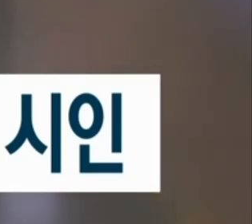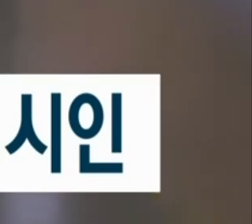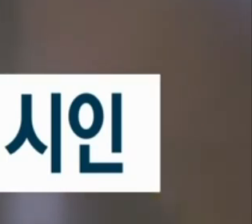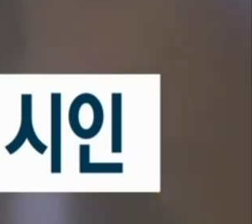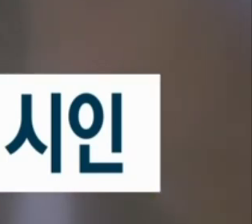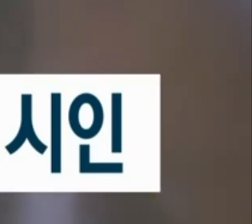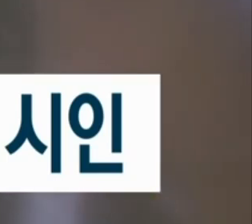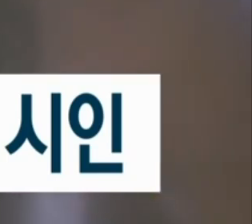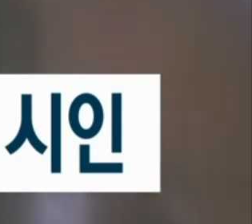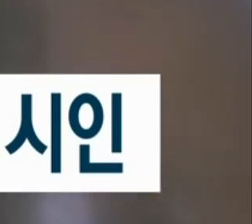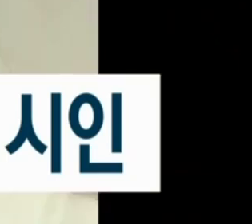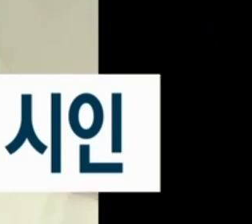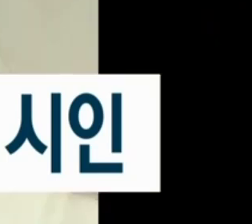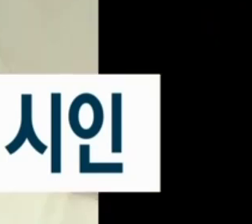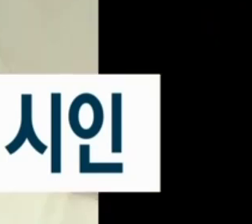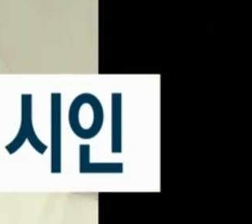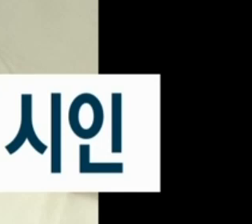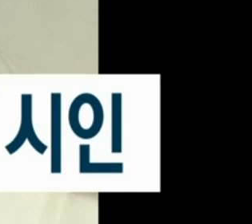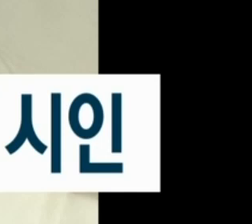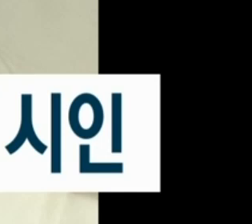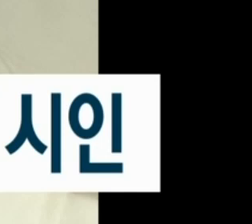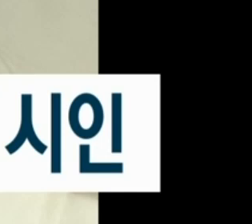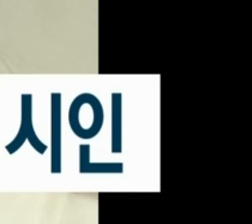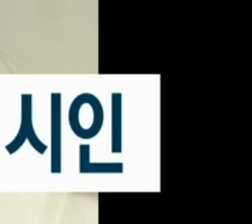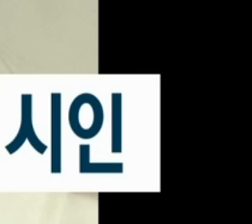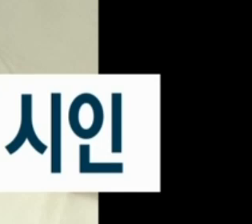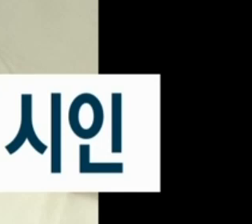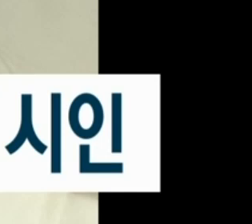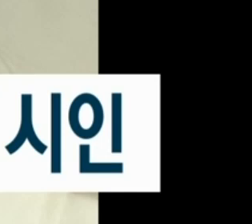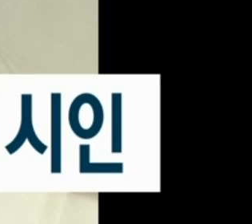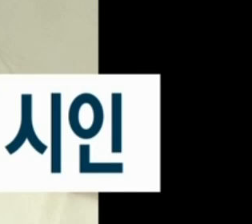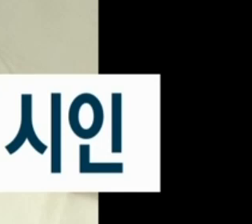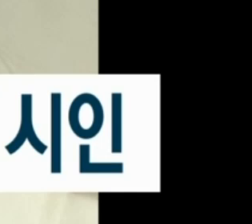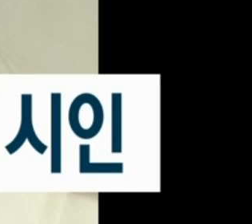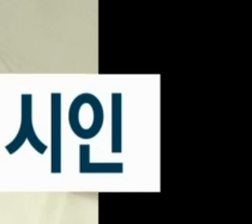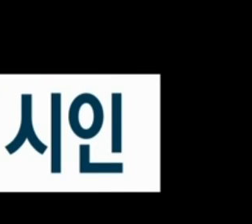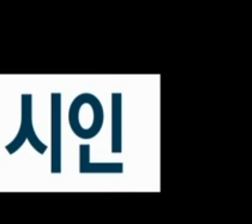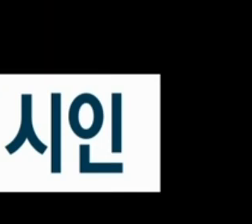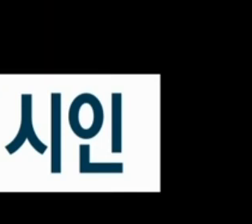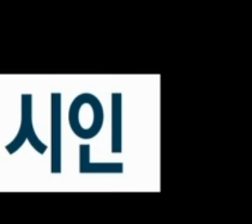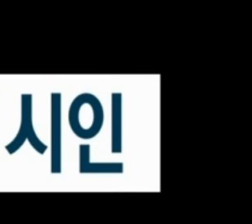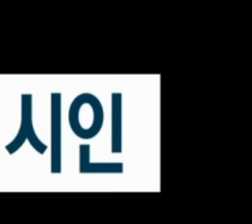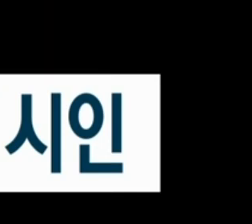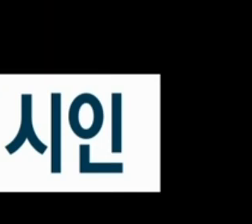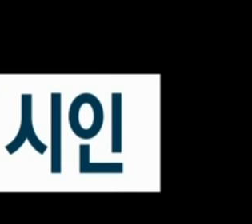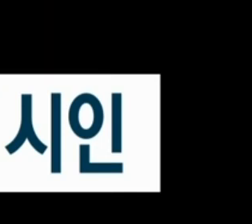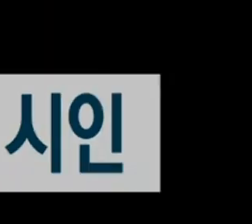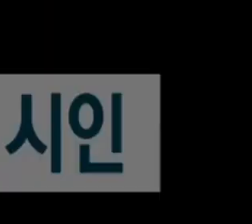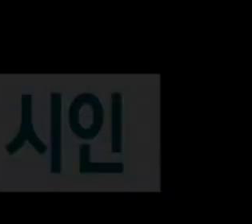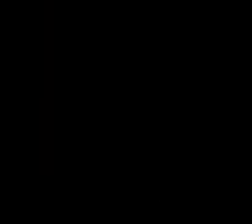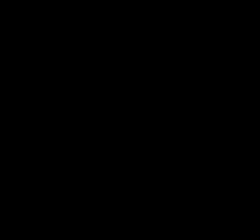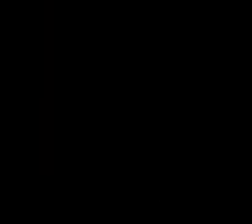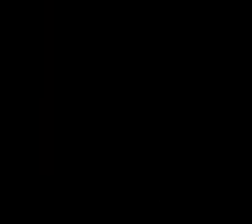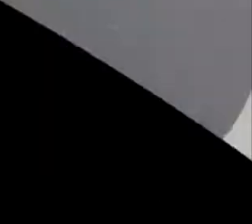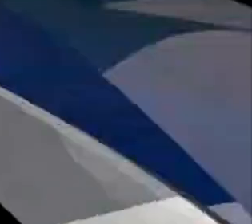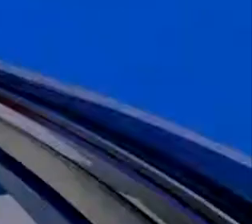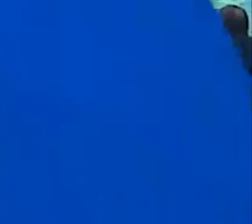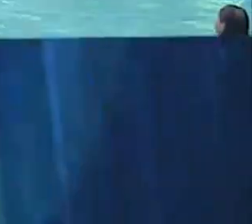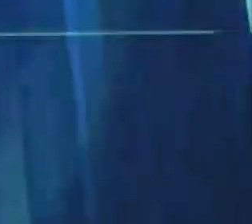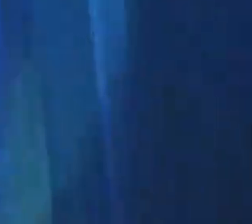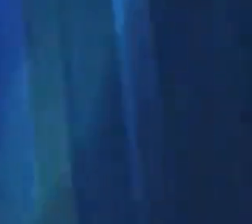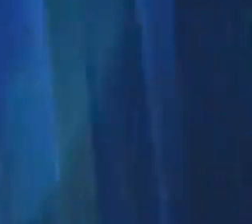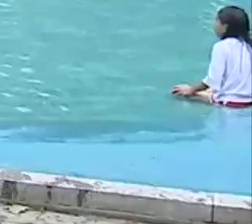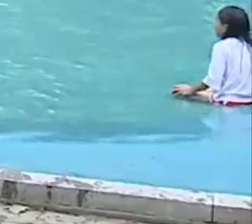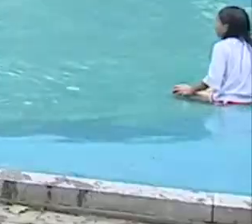인정했습니다. 전남경찰청은 과거 CCTV 영상 분석을 통해 추가 학대 사실이 있는지 등을 집중 조사할 예정입니다.